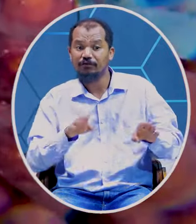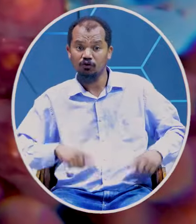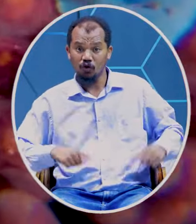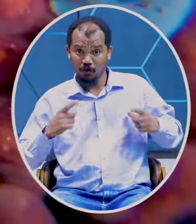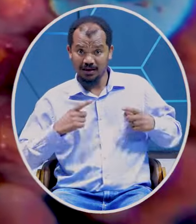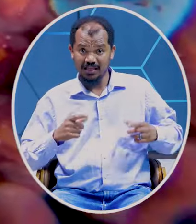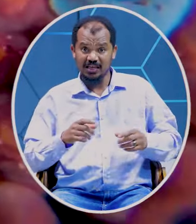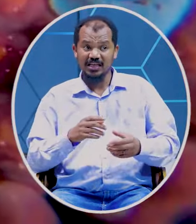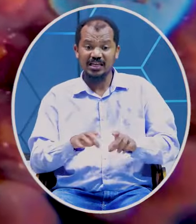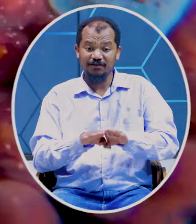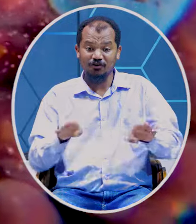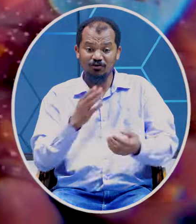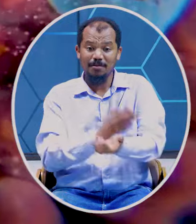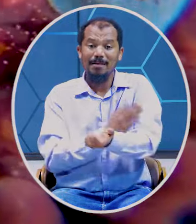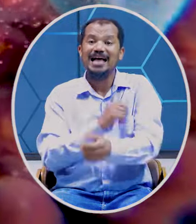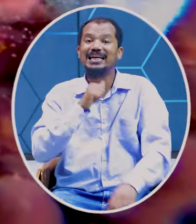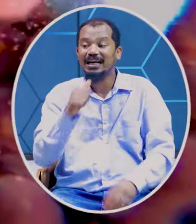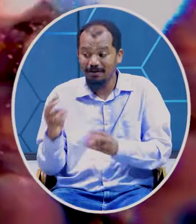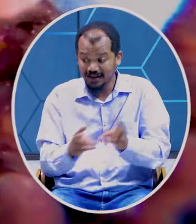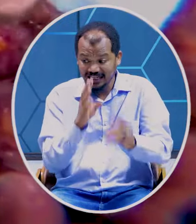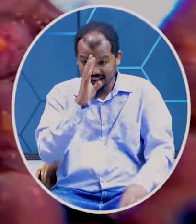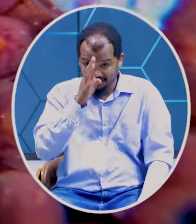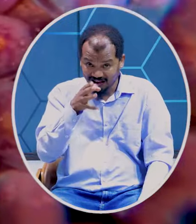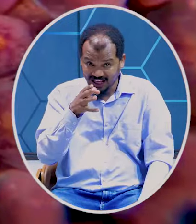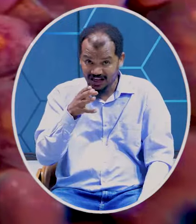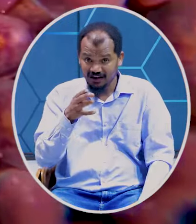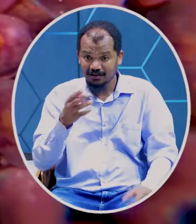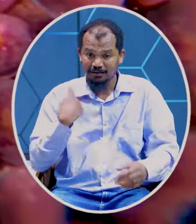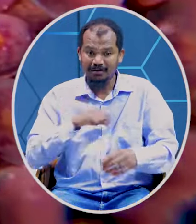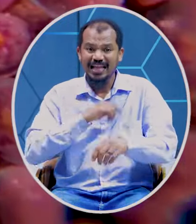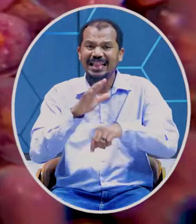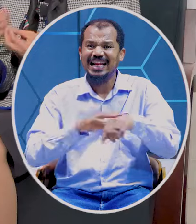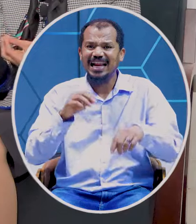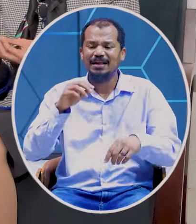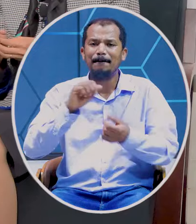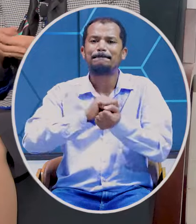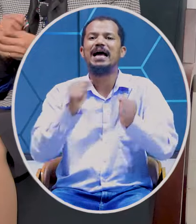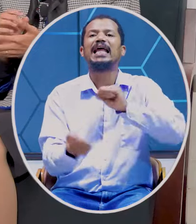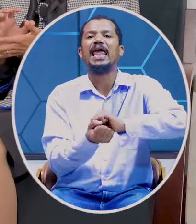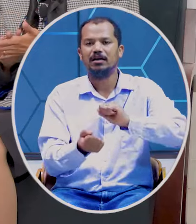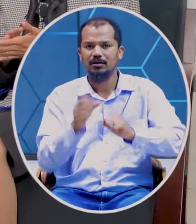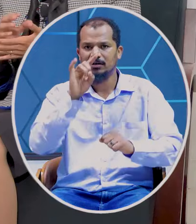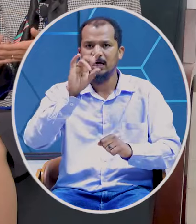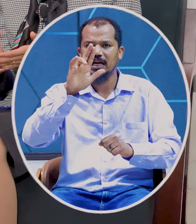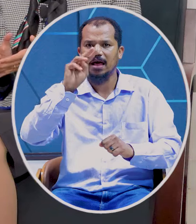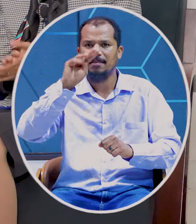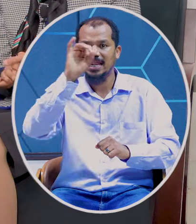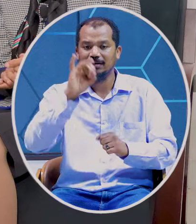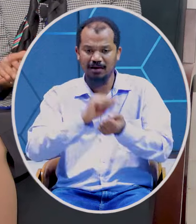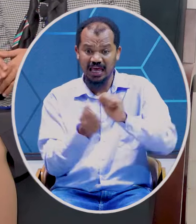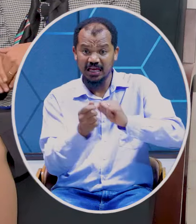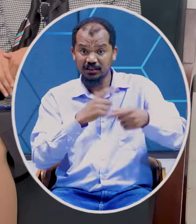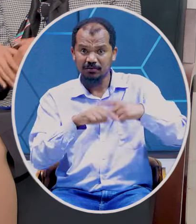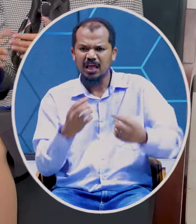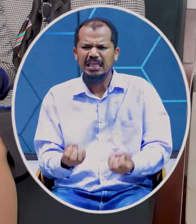ክፍተት ኖሮበት ክፍተቱን ማስተካከልበት መንገድ ሲፈጠር ግን ወይም በእኛ ጣራ ሚውቴሽን እንለዋለን መቀየር የዛ የዘረመል መቀየር